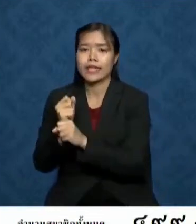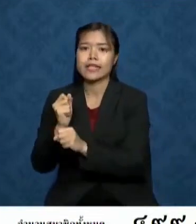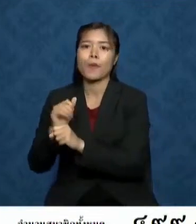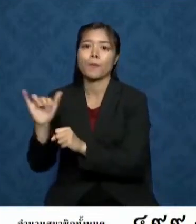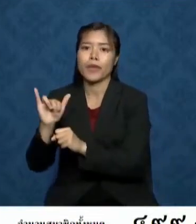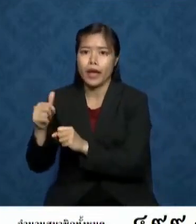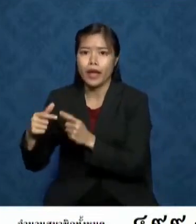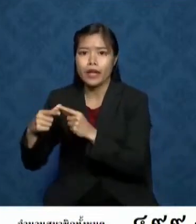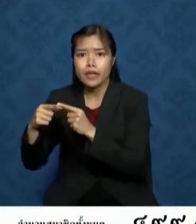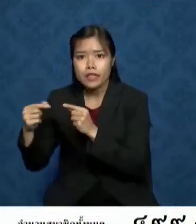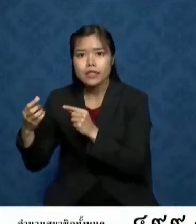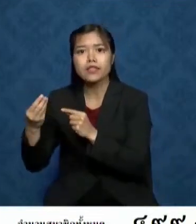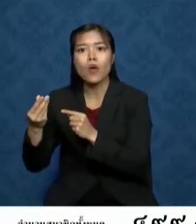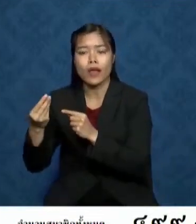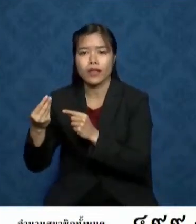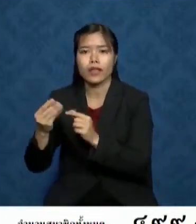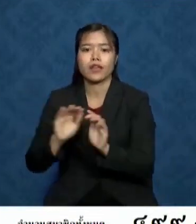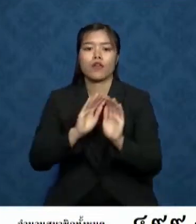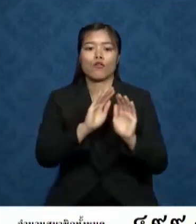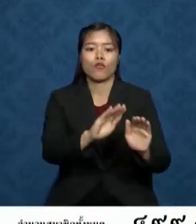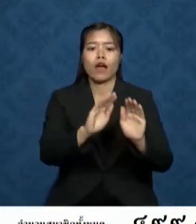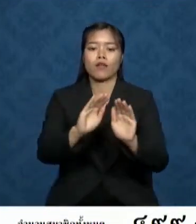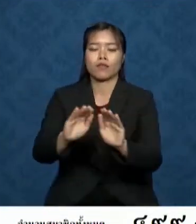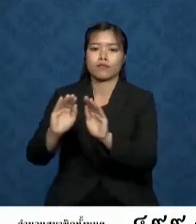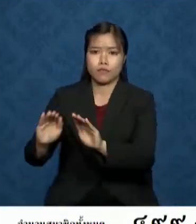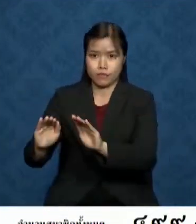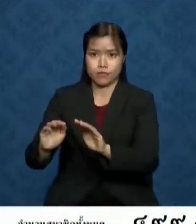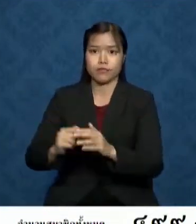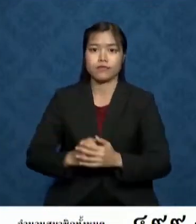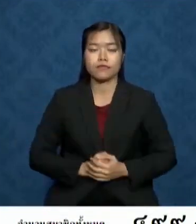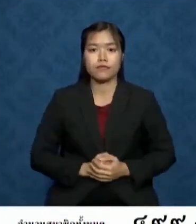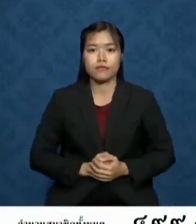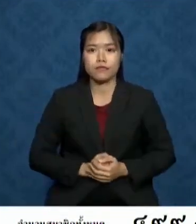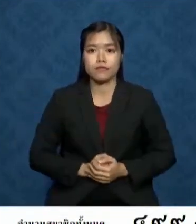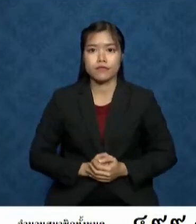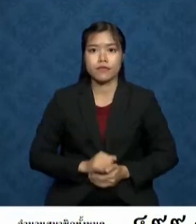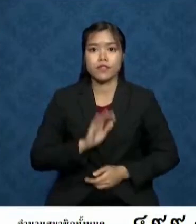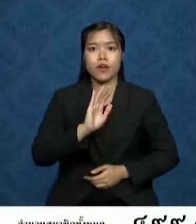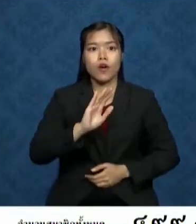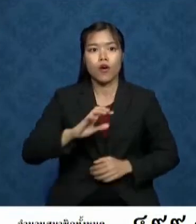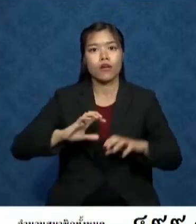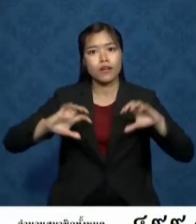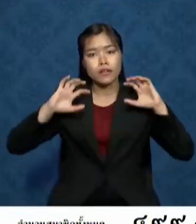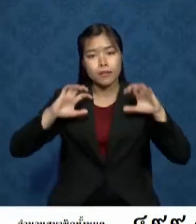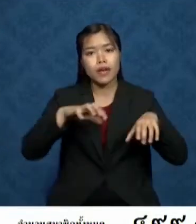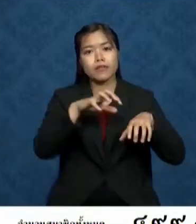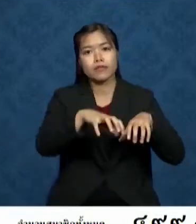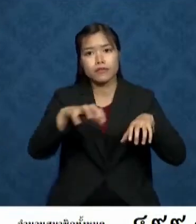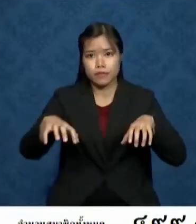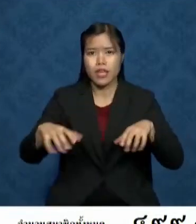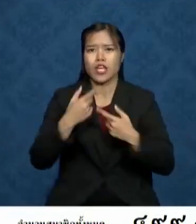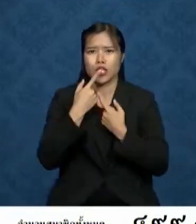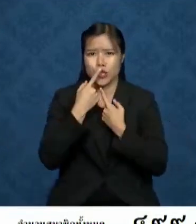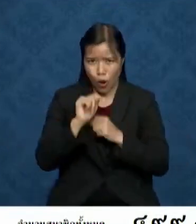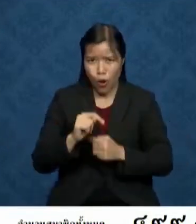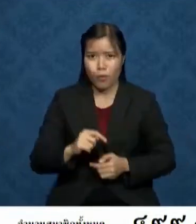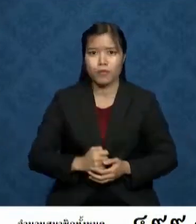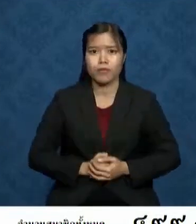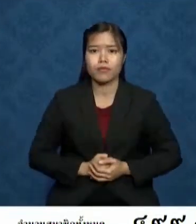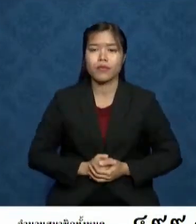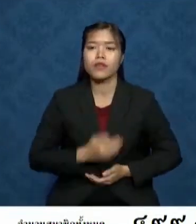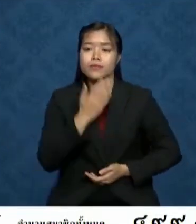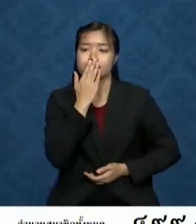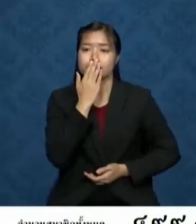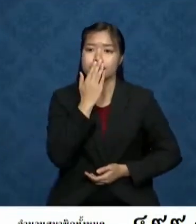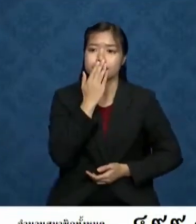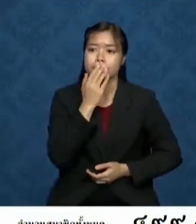การlen tror vlogsขแหง corporateกรณาตอบครับไม่ใช่เรื่องที่ว่าสมา